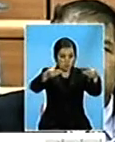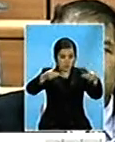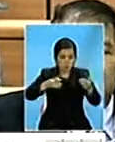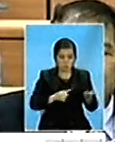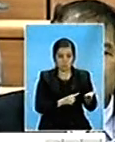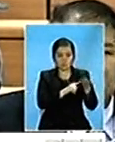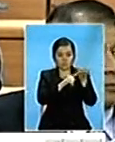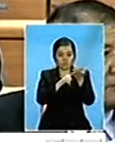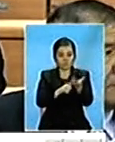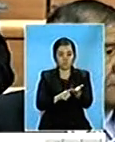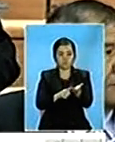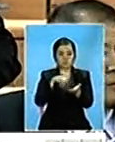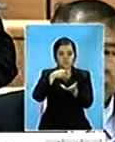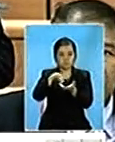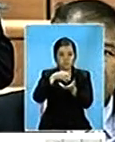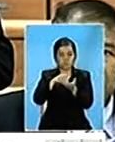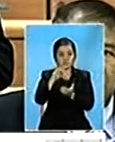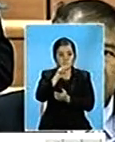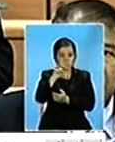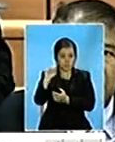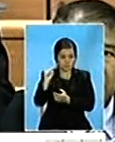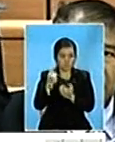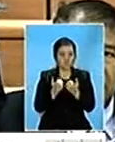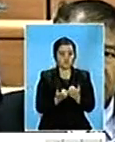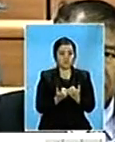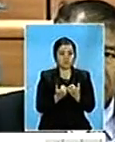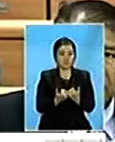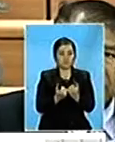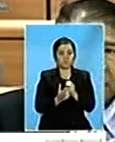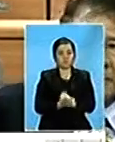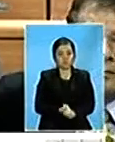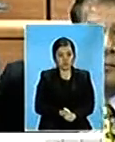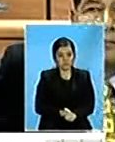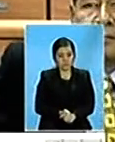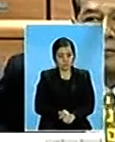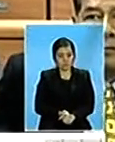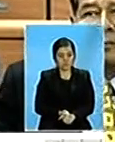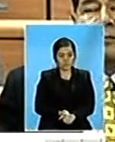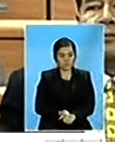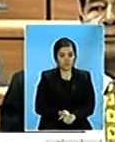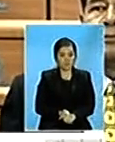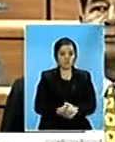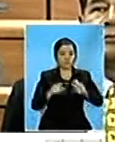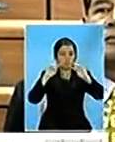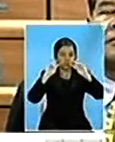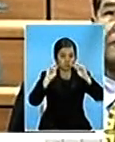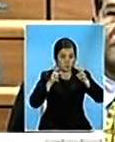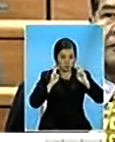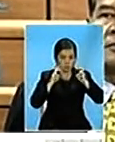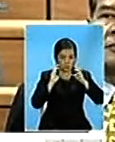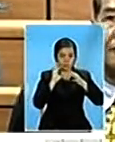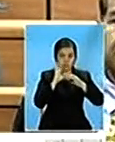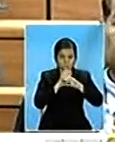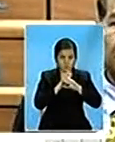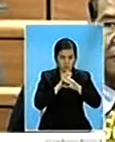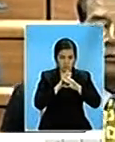อต่อสภาในวันนี้โดยเฉพาะประเด็นเรื่อง